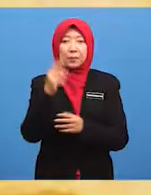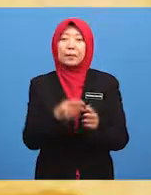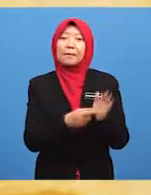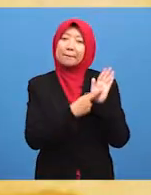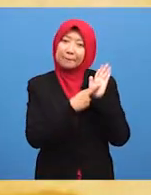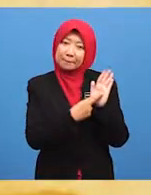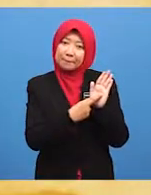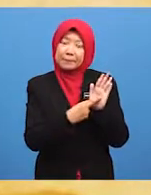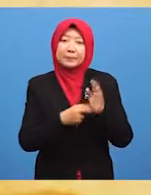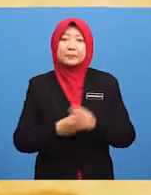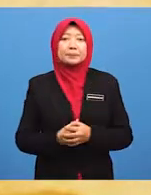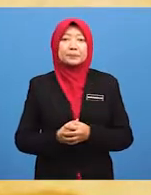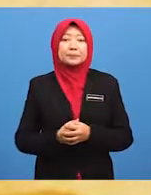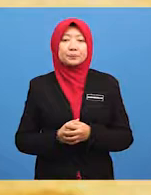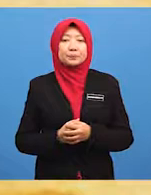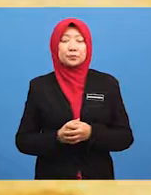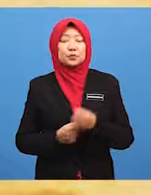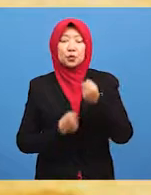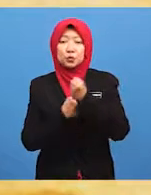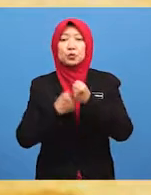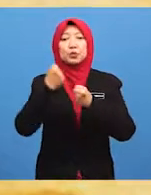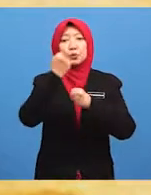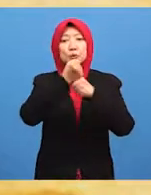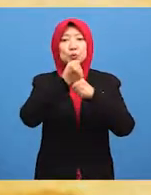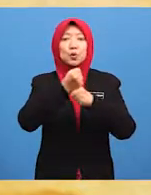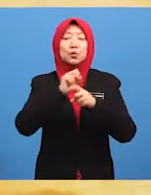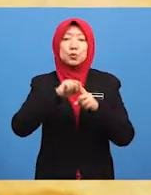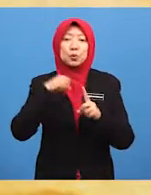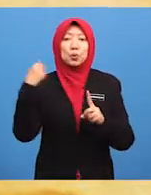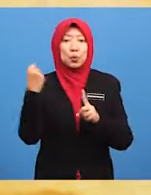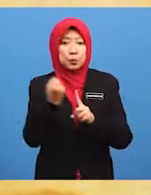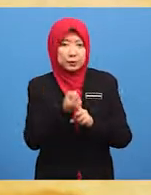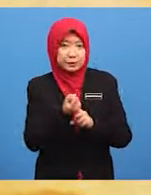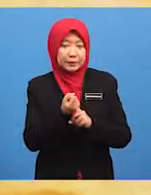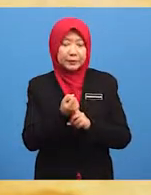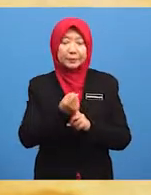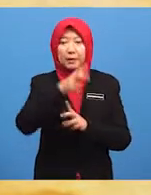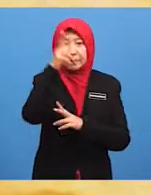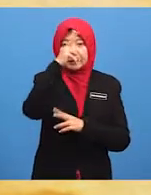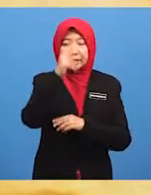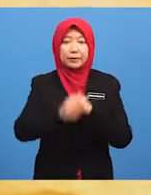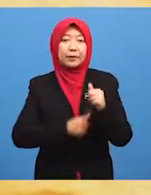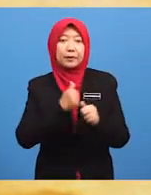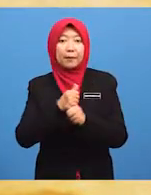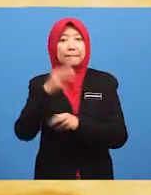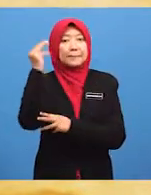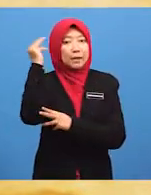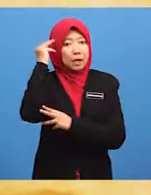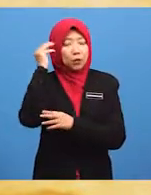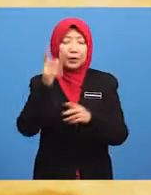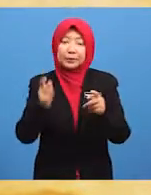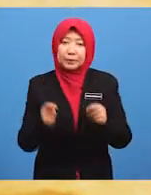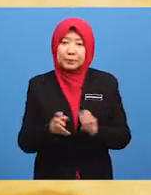berikut merupakan struktur sosial masyarakat Kerajaan Alam Melayu yang menerima pendidikan